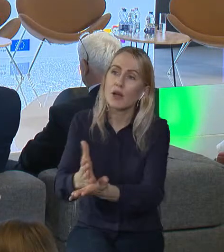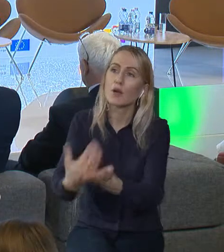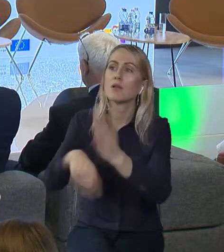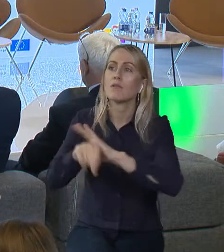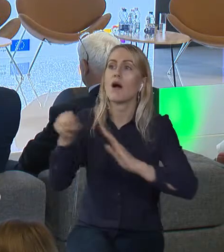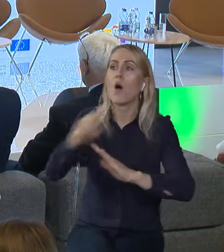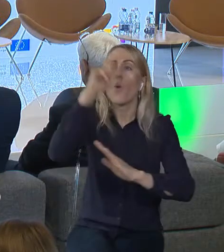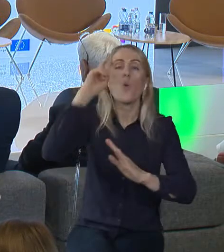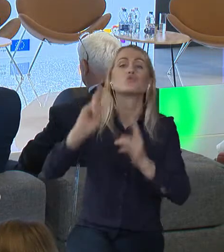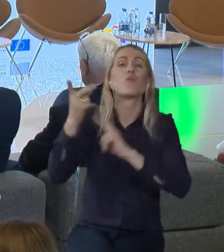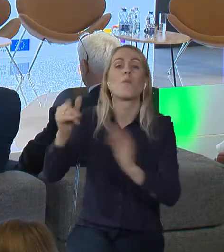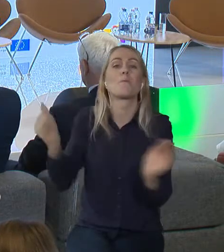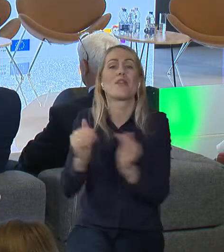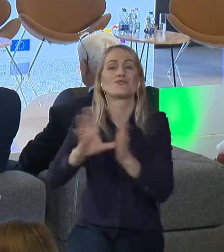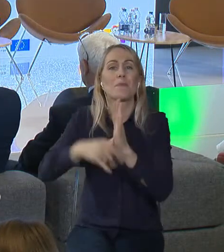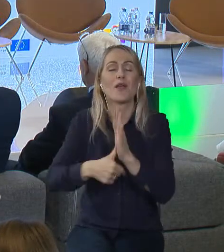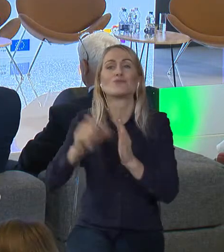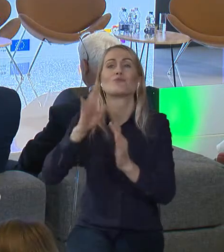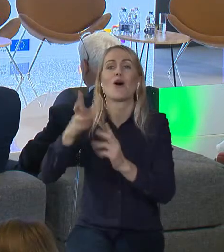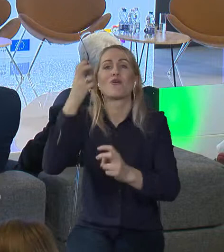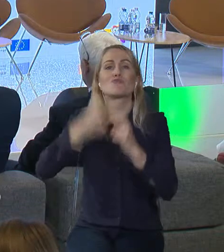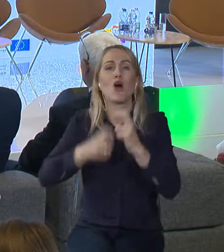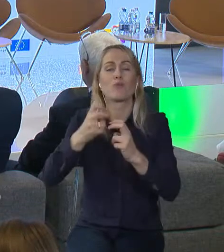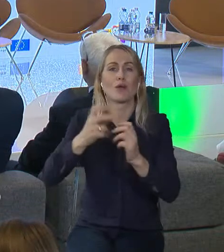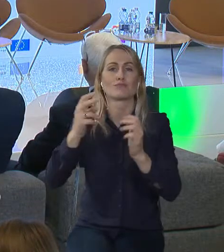z mniejszych miejscowości, które mają problem w